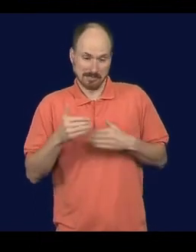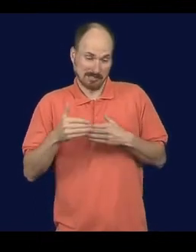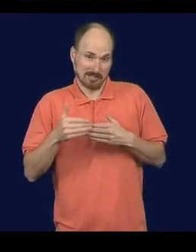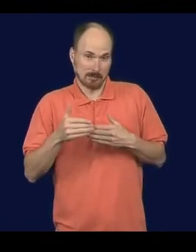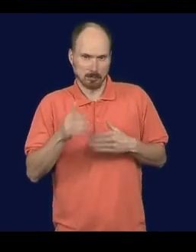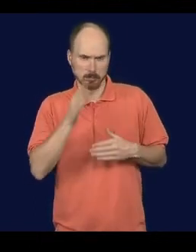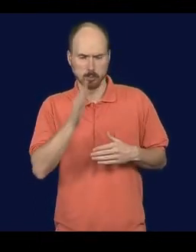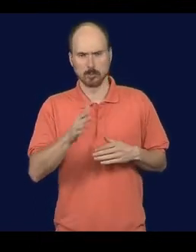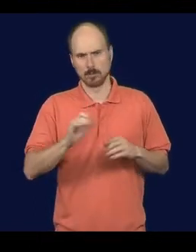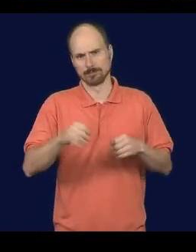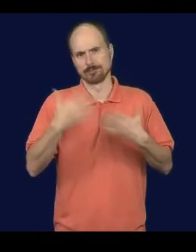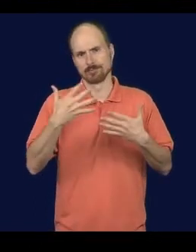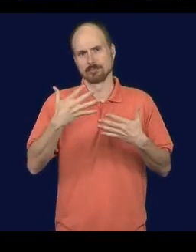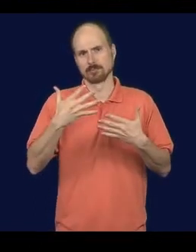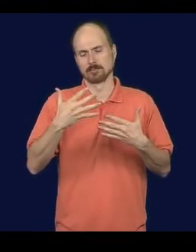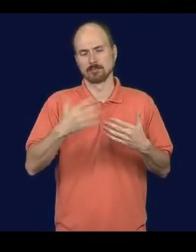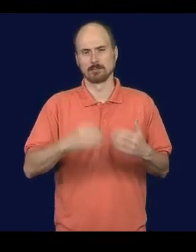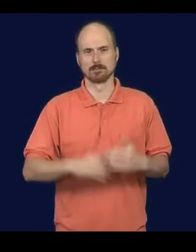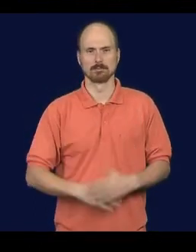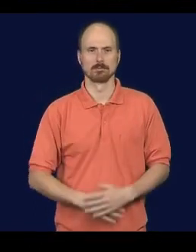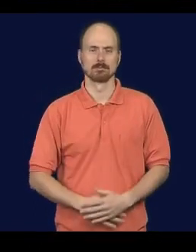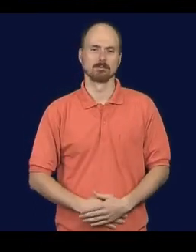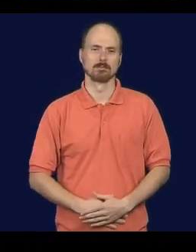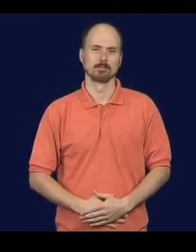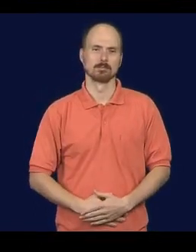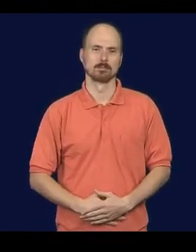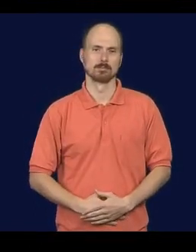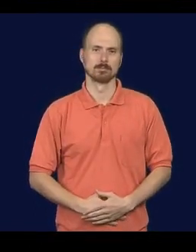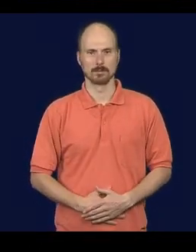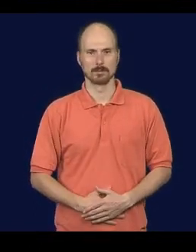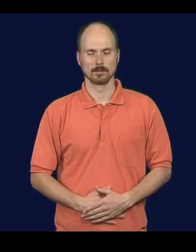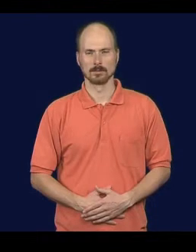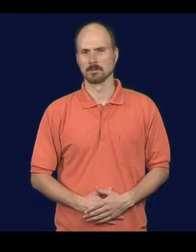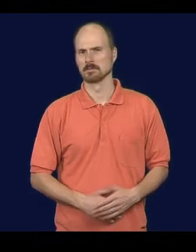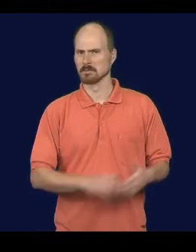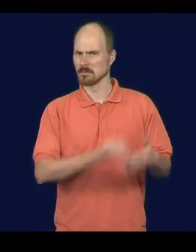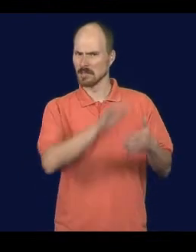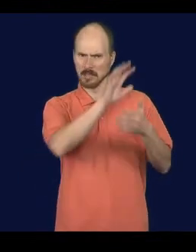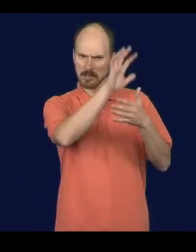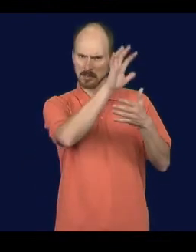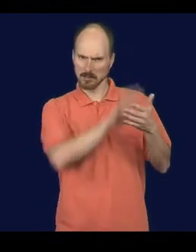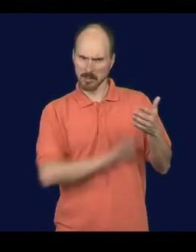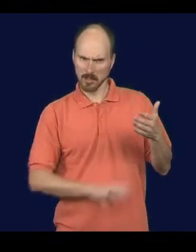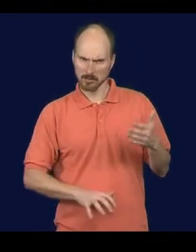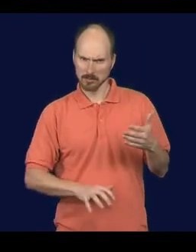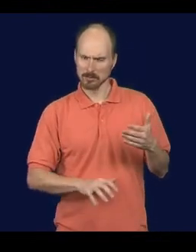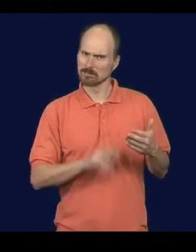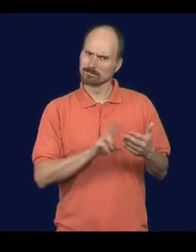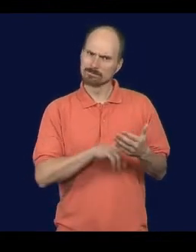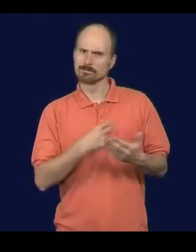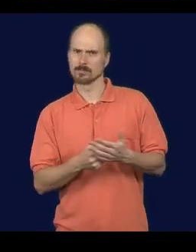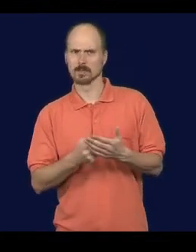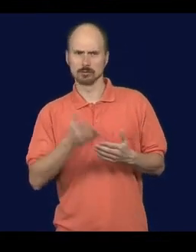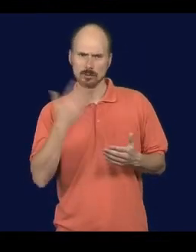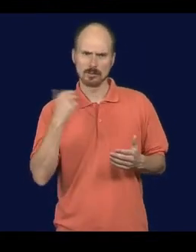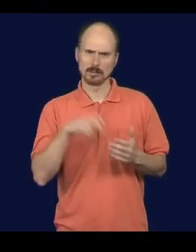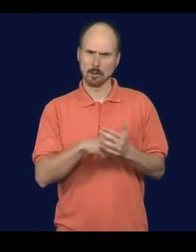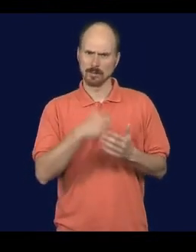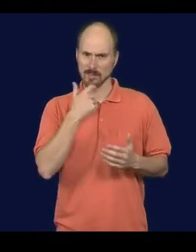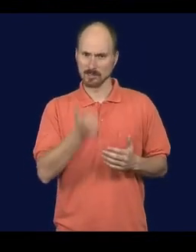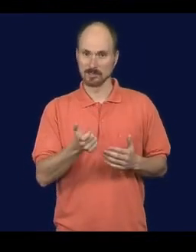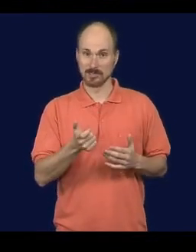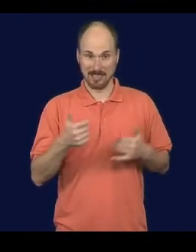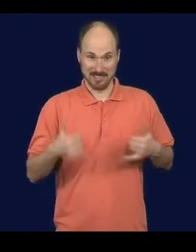To zní dobře. Nebo například na spouštění aplikací či psaní SMS-ek pomocí hlasu.